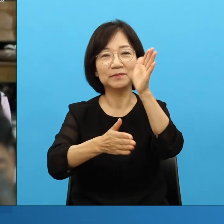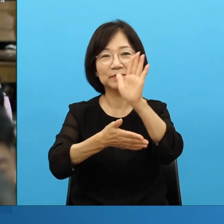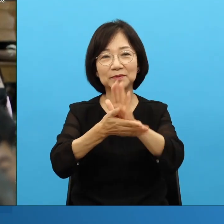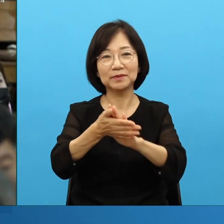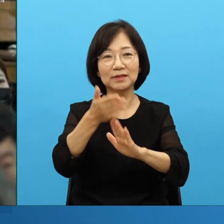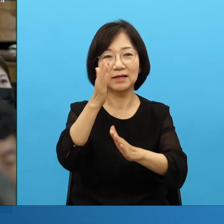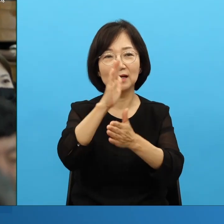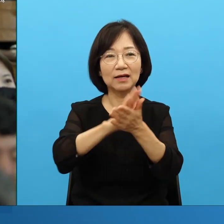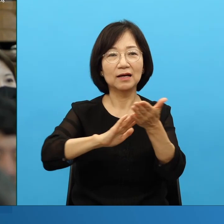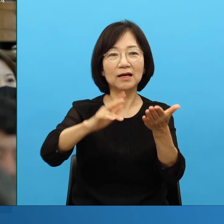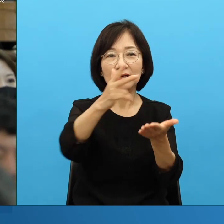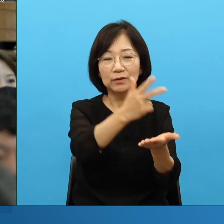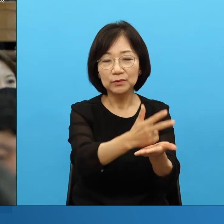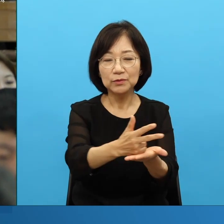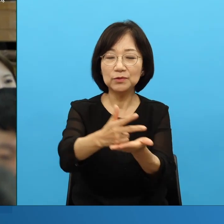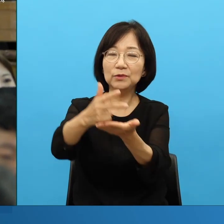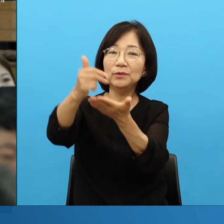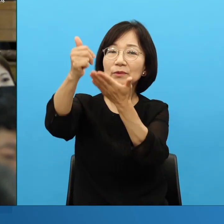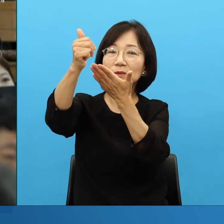없도다.